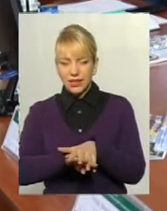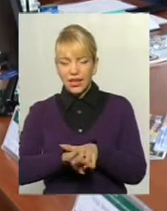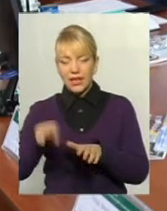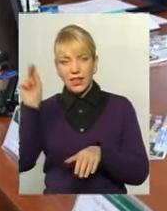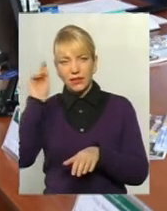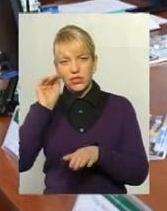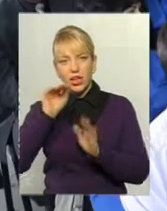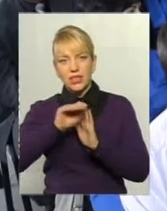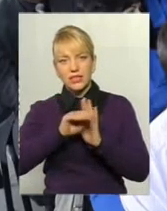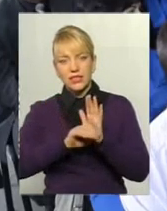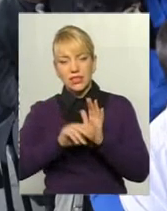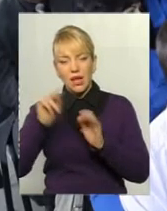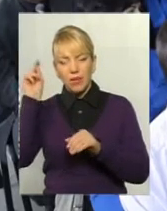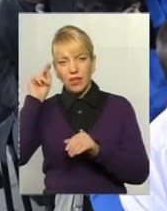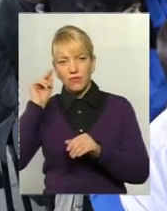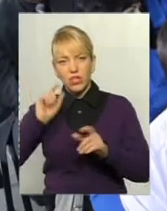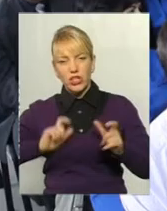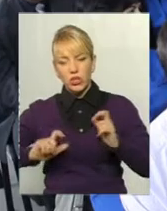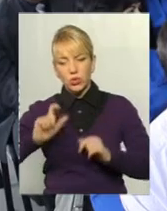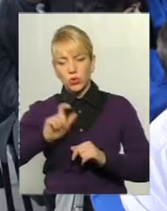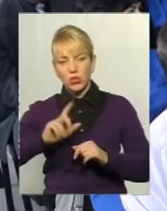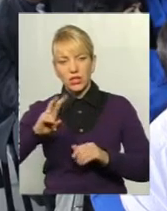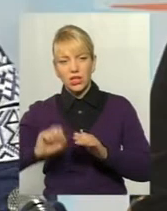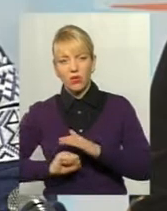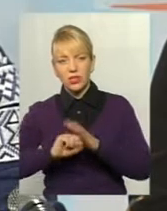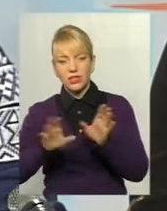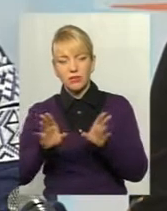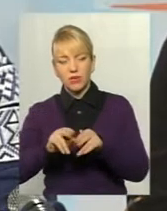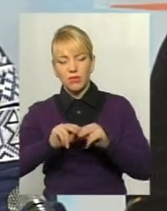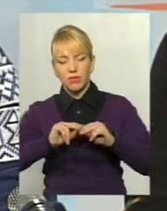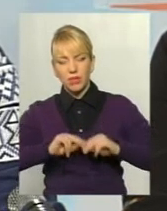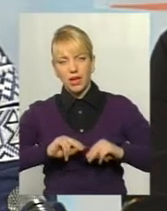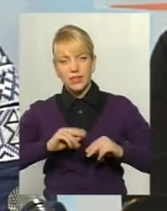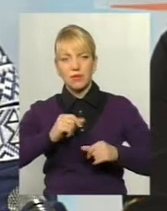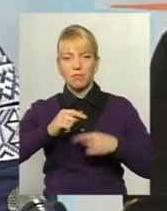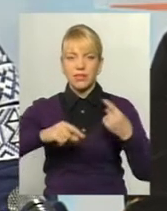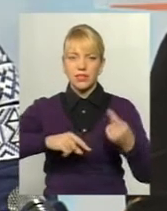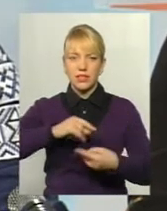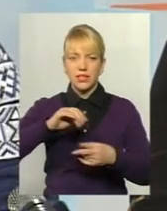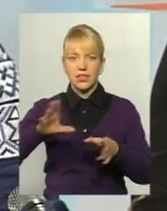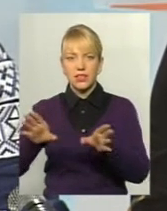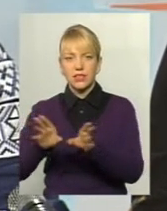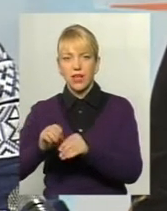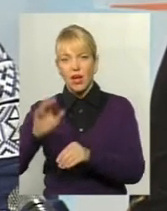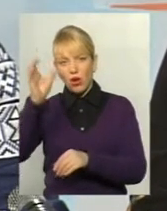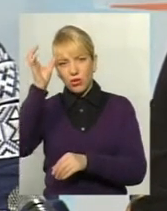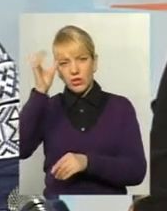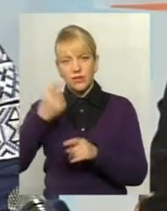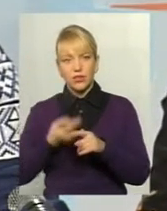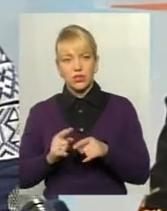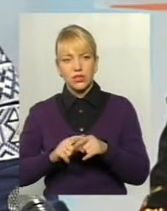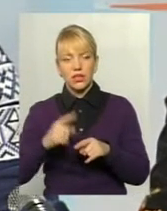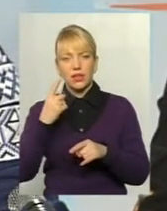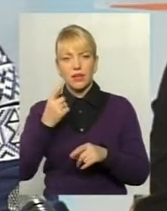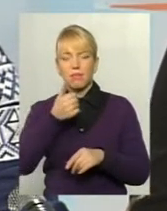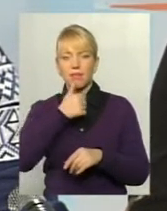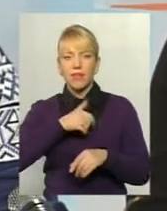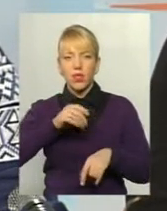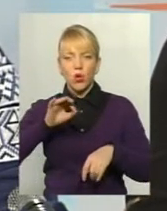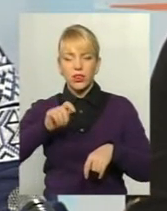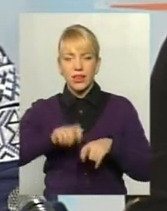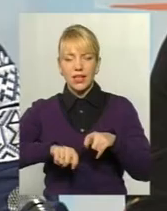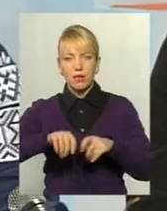системи навчання студентів на основі співпраці бізнесу з освітою. Скажіть, це перший такий пілотний проєкт, який